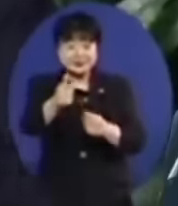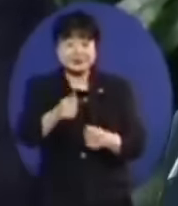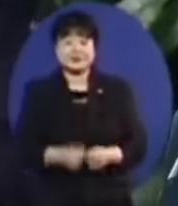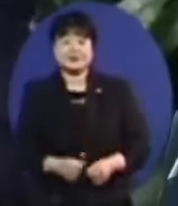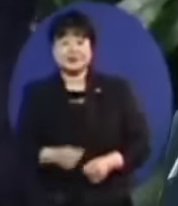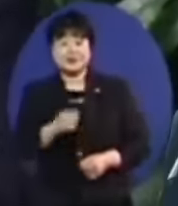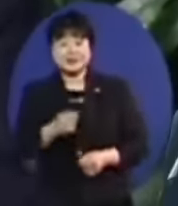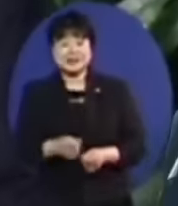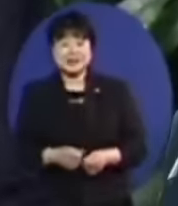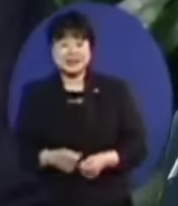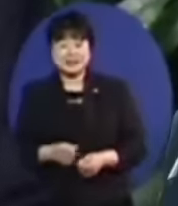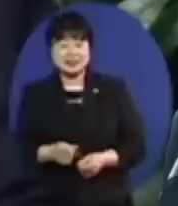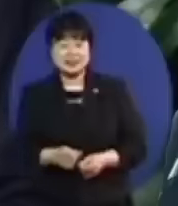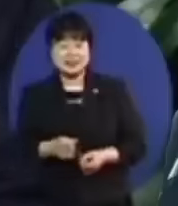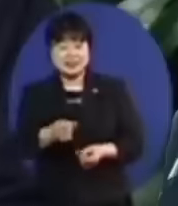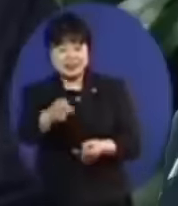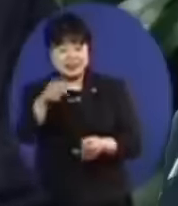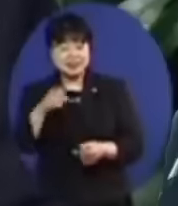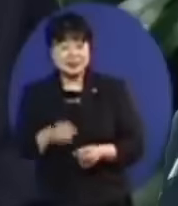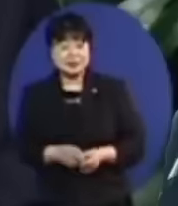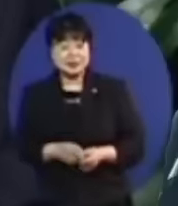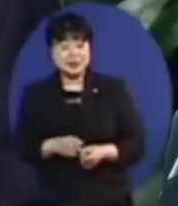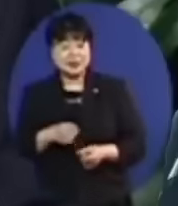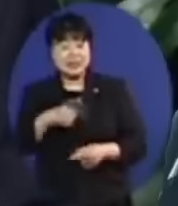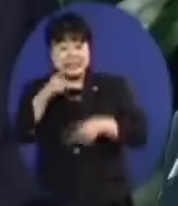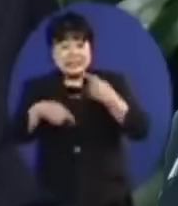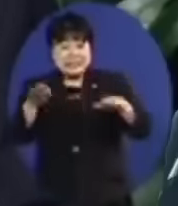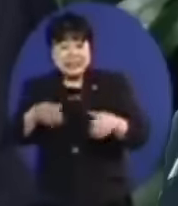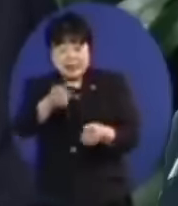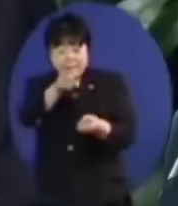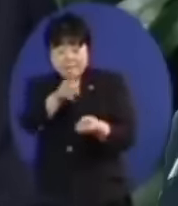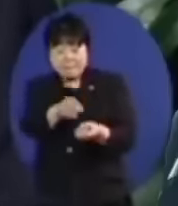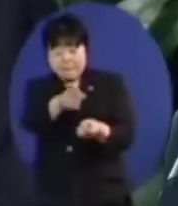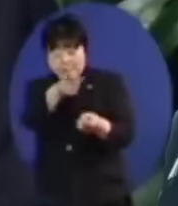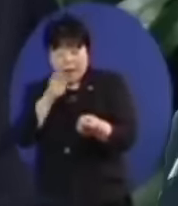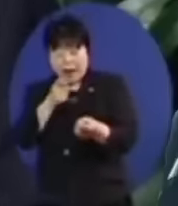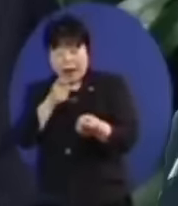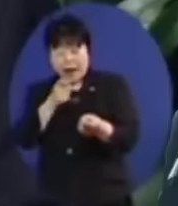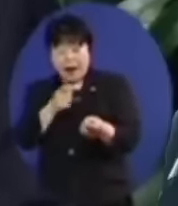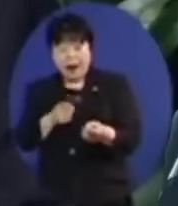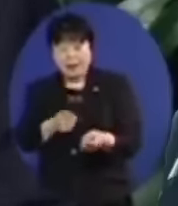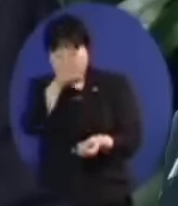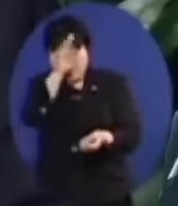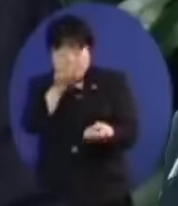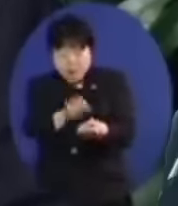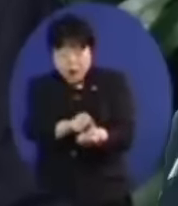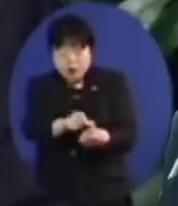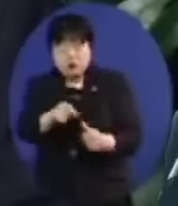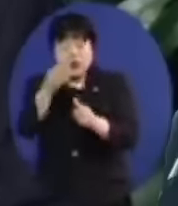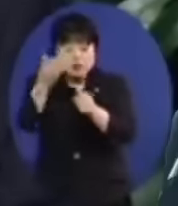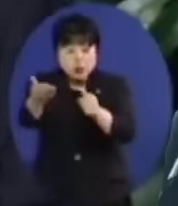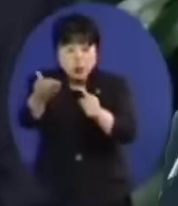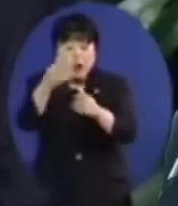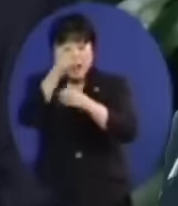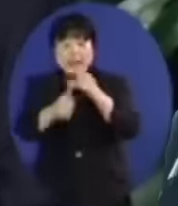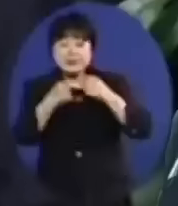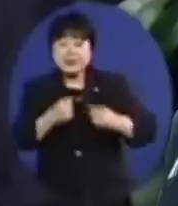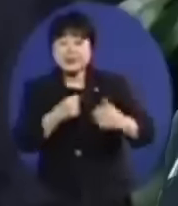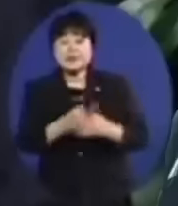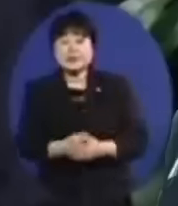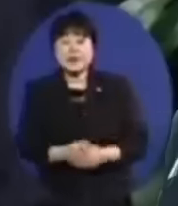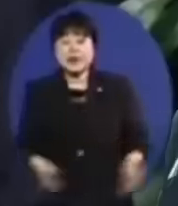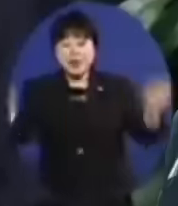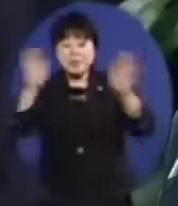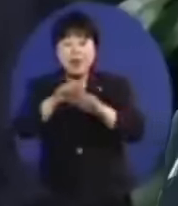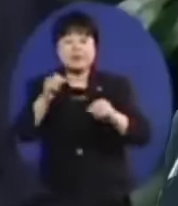새 사냥꾼의 올무에서와 극한 연병에서 건지실 것이다. 그 하나님이 계심으로 나는 밤의